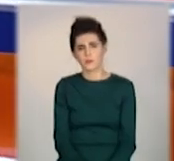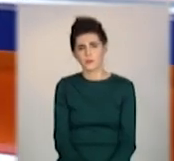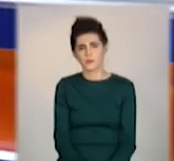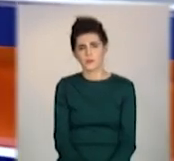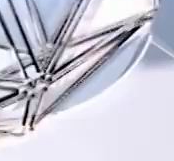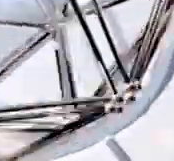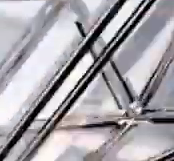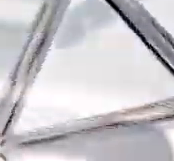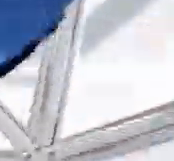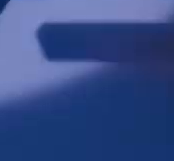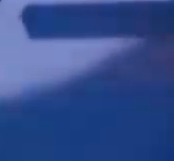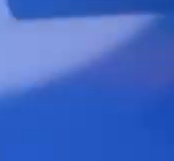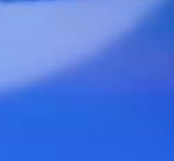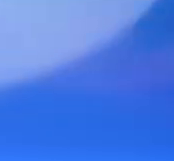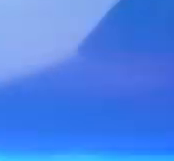Дякую.